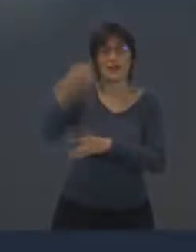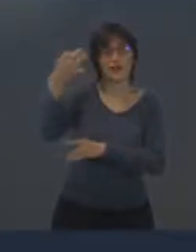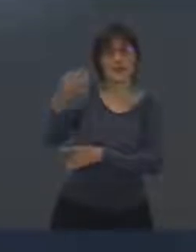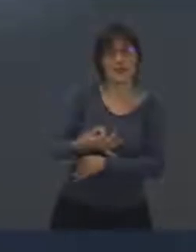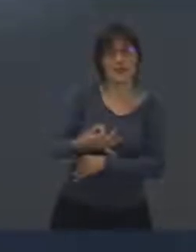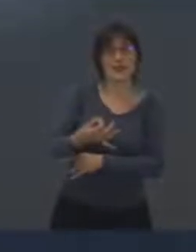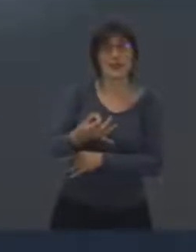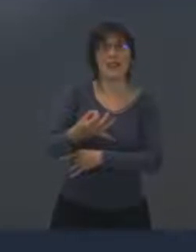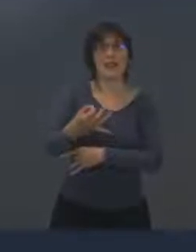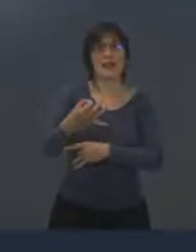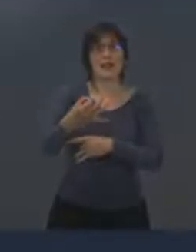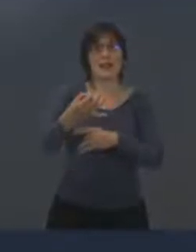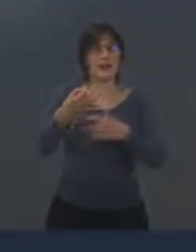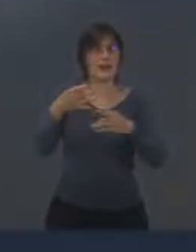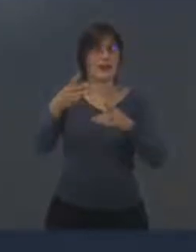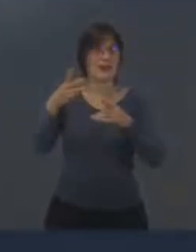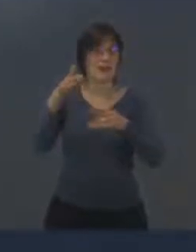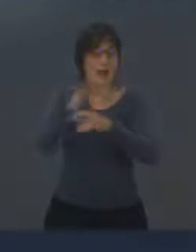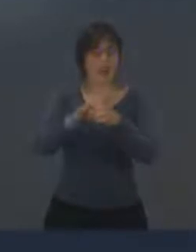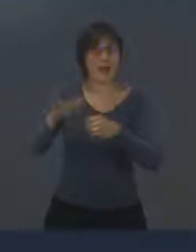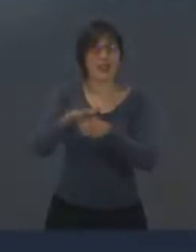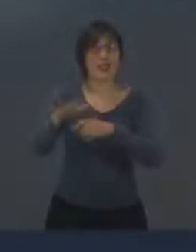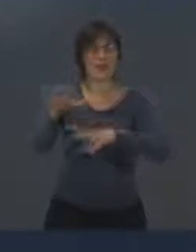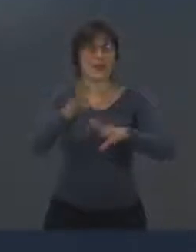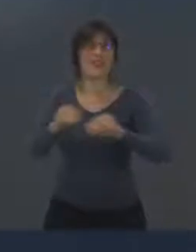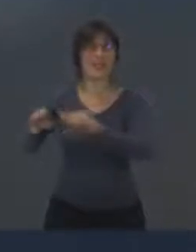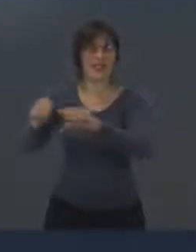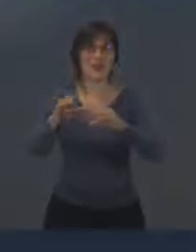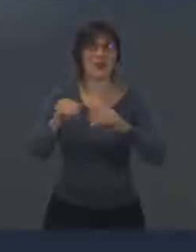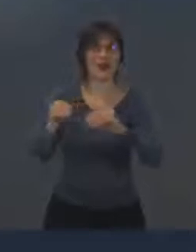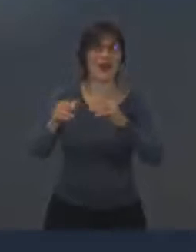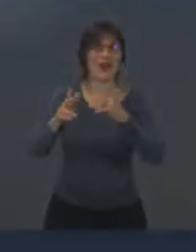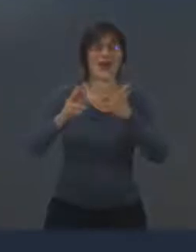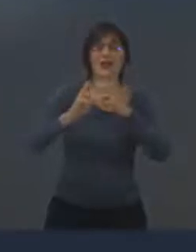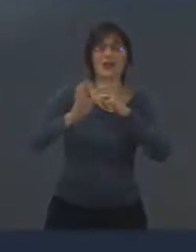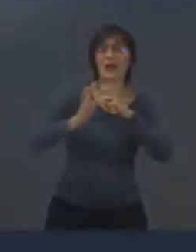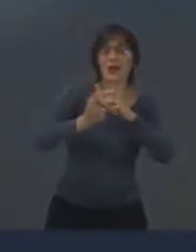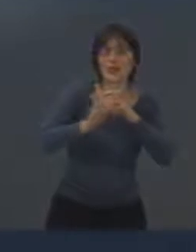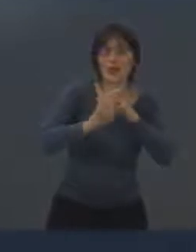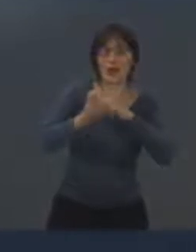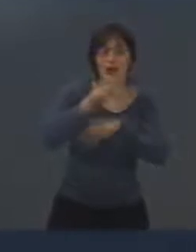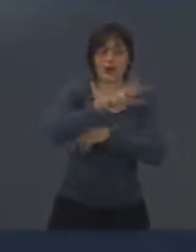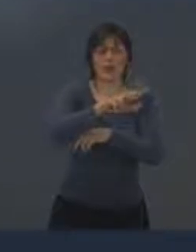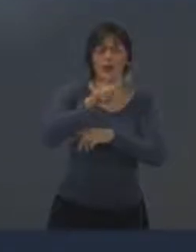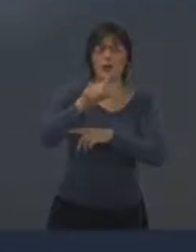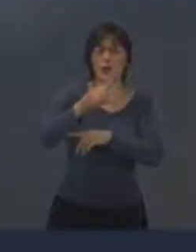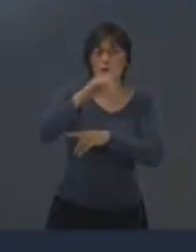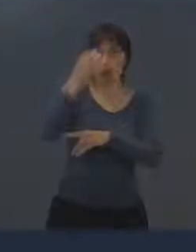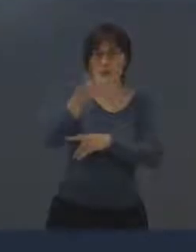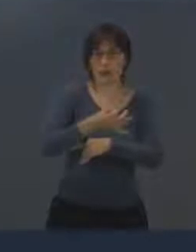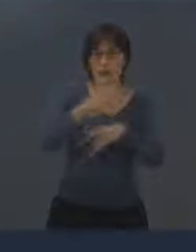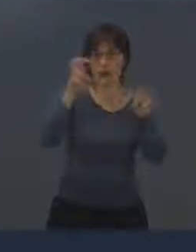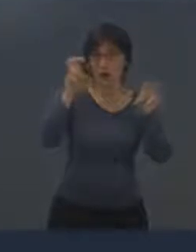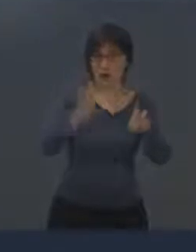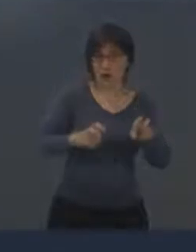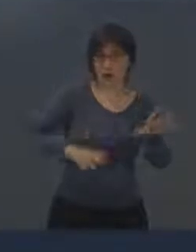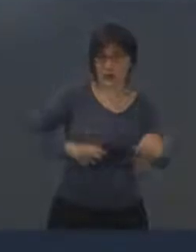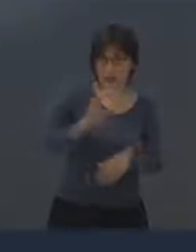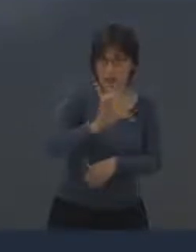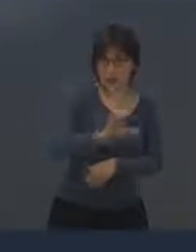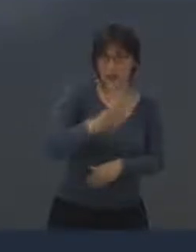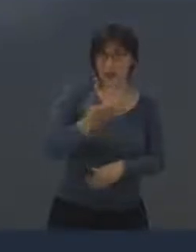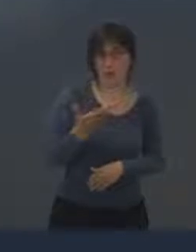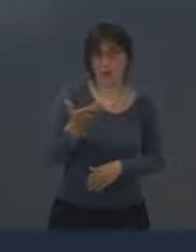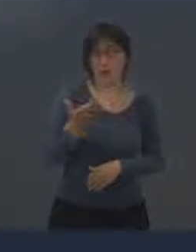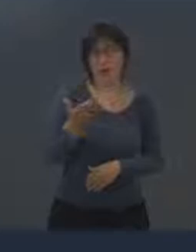alors que c'est votre politique vitrine. Et les transports, moins 32% sur l'investissement, ce